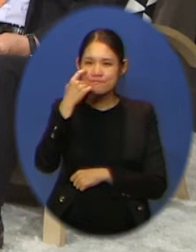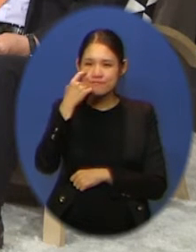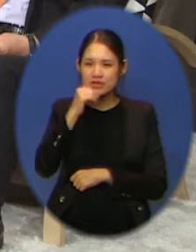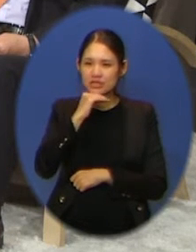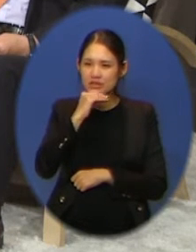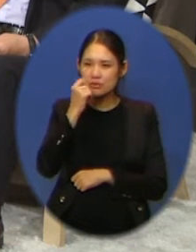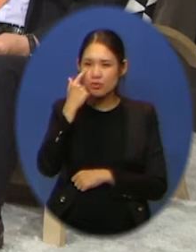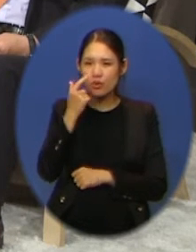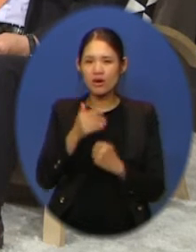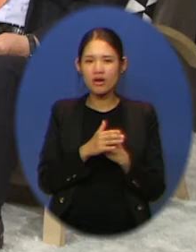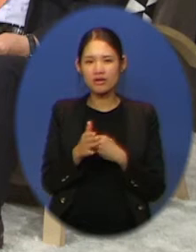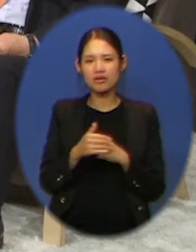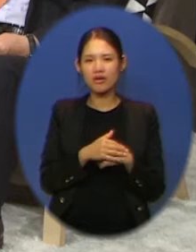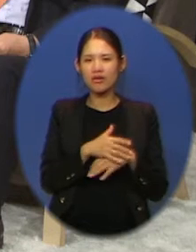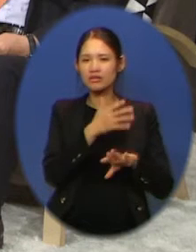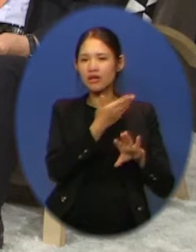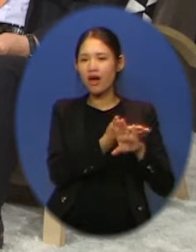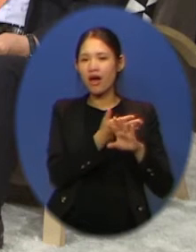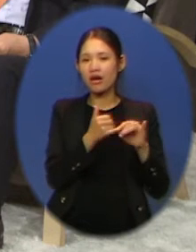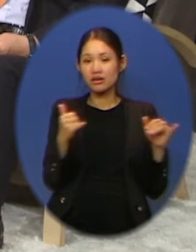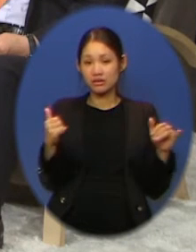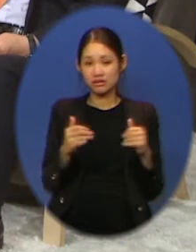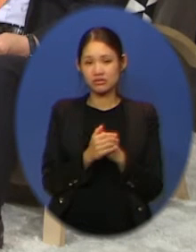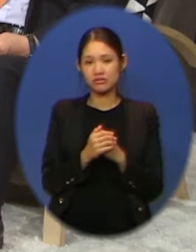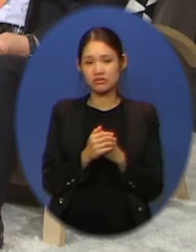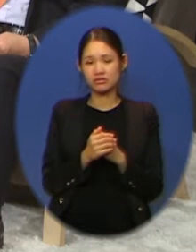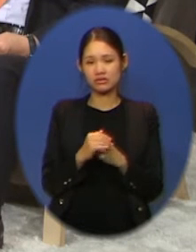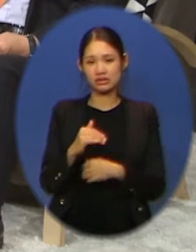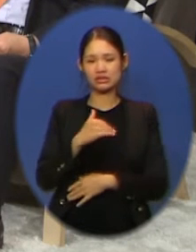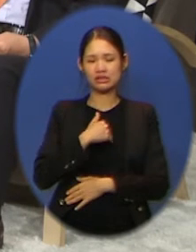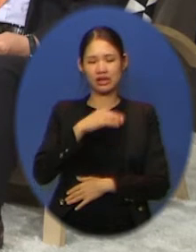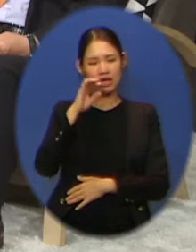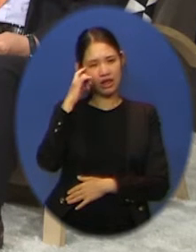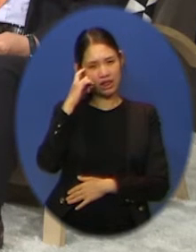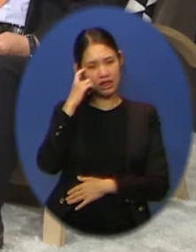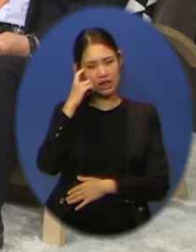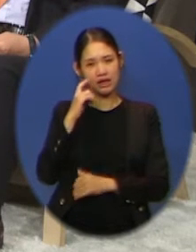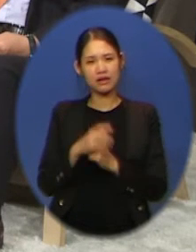5% 갖고 네. 남들은 근데 거기에 가장 제가 볼 때